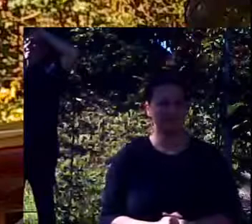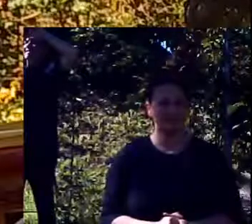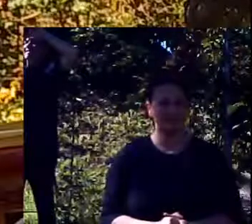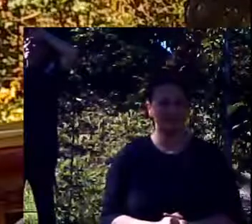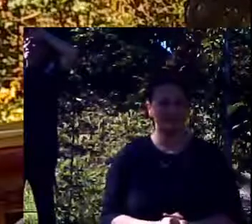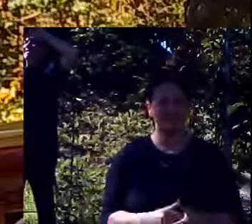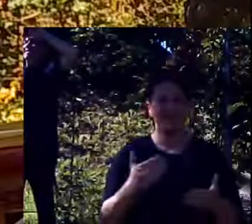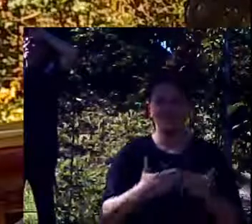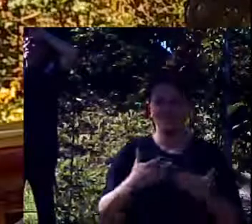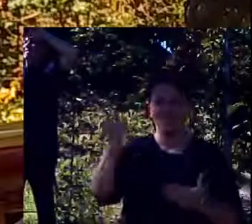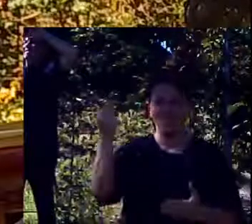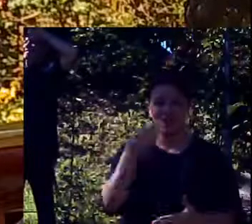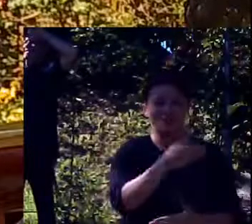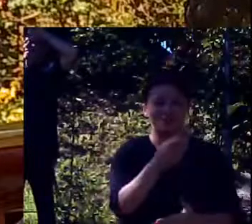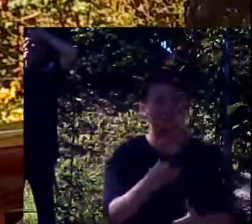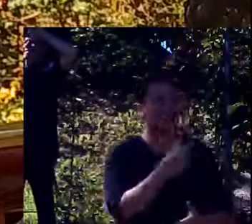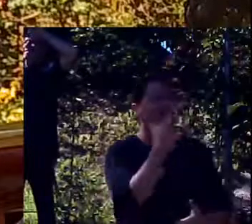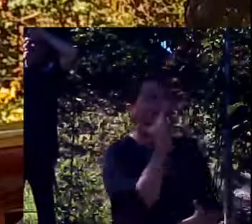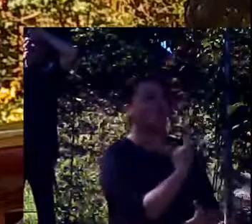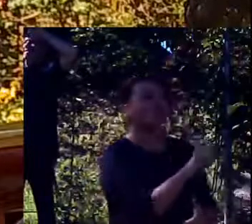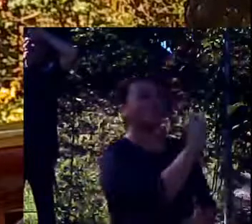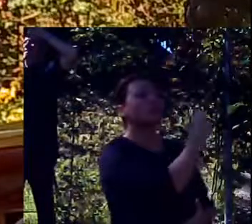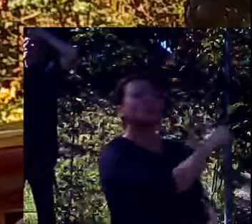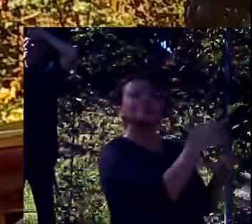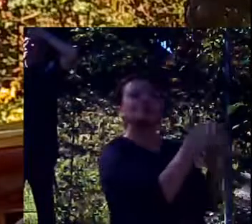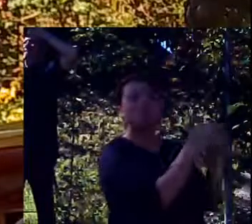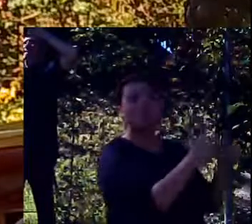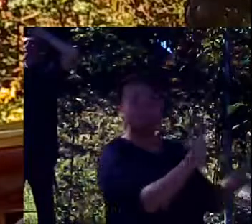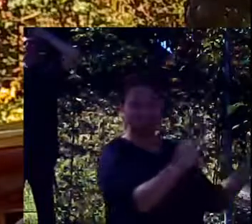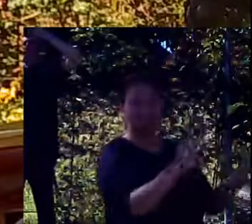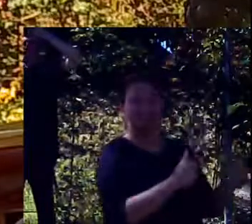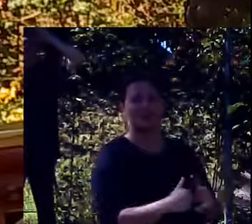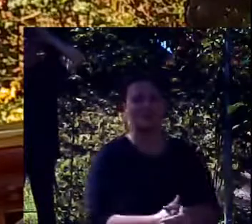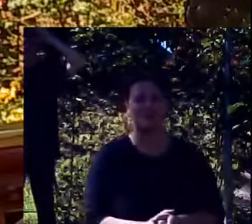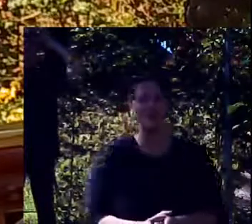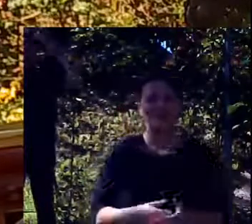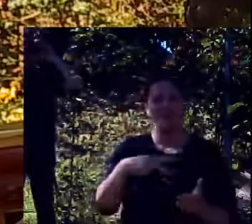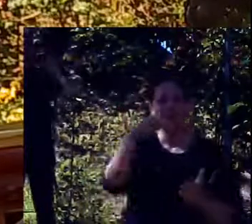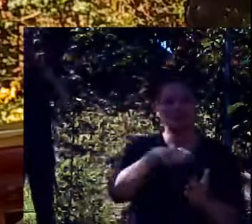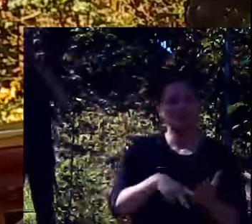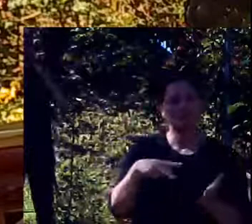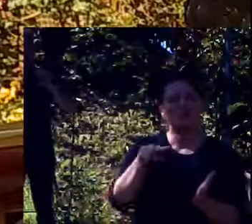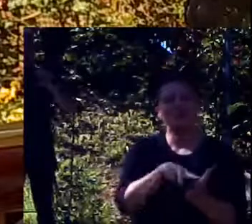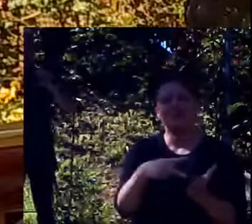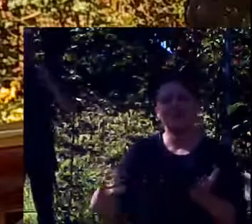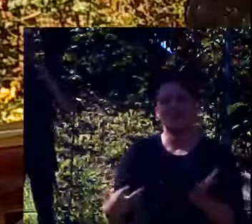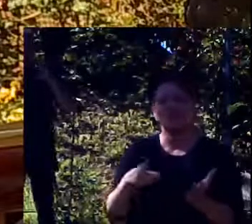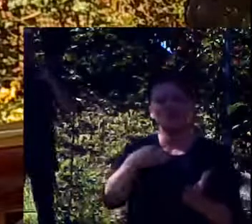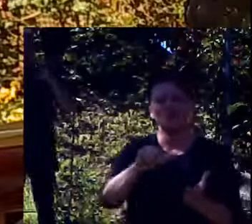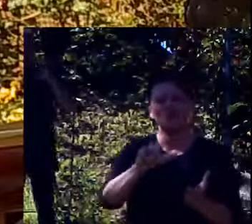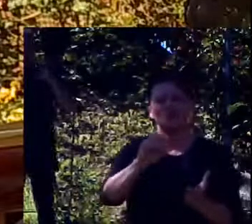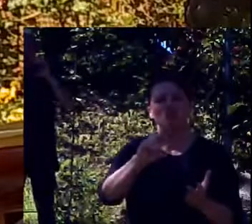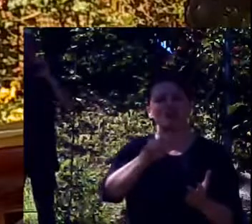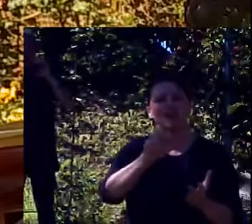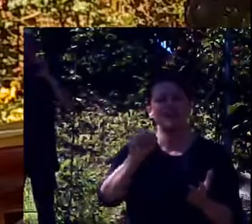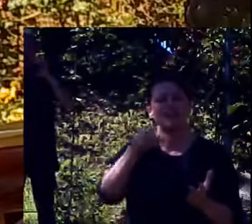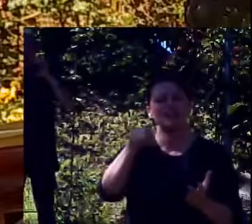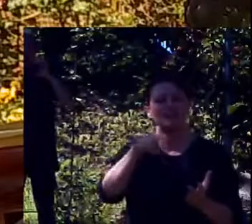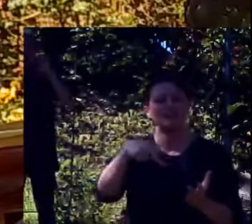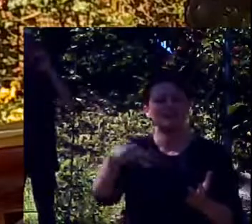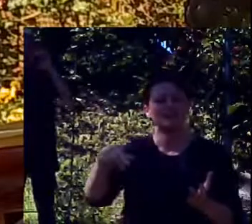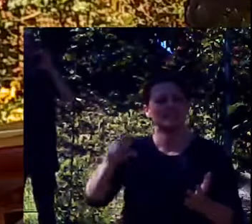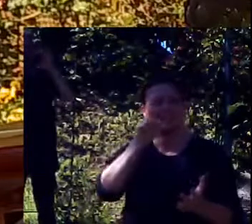il signore sia con voi lettura del vangelo secondo giovanni